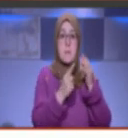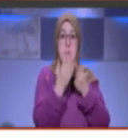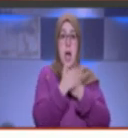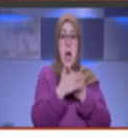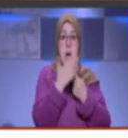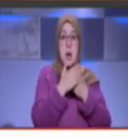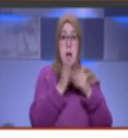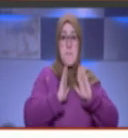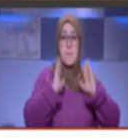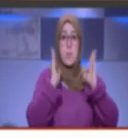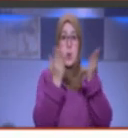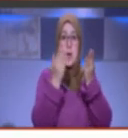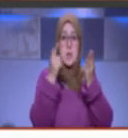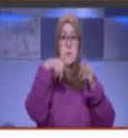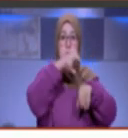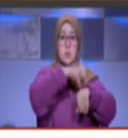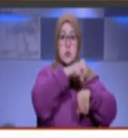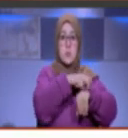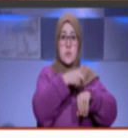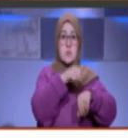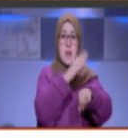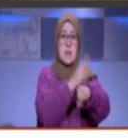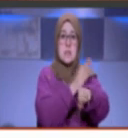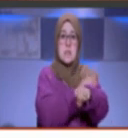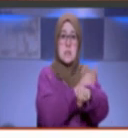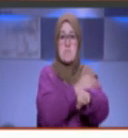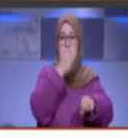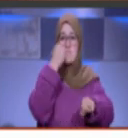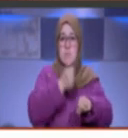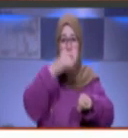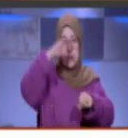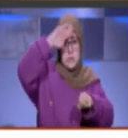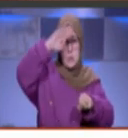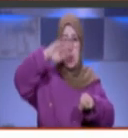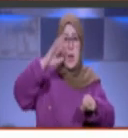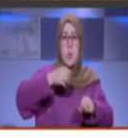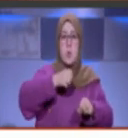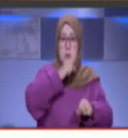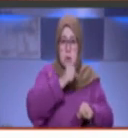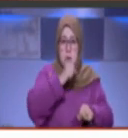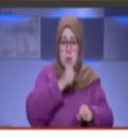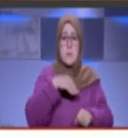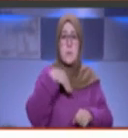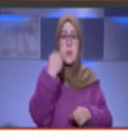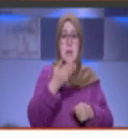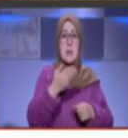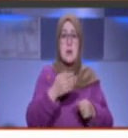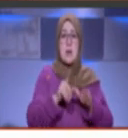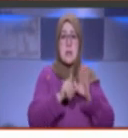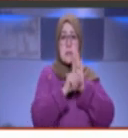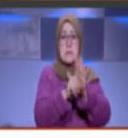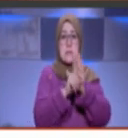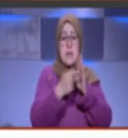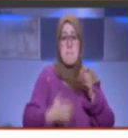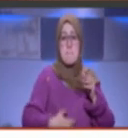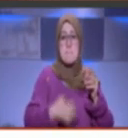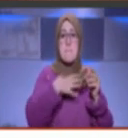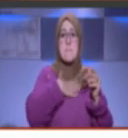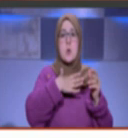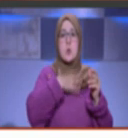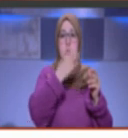توماس إثر معاناته من ارتفاع الحرارة والسعال ليتلقى دعما بالأكسجين حينها.